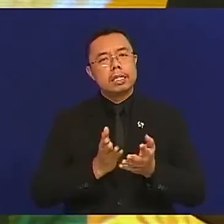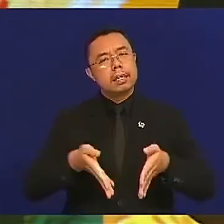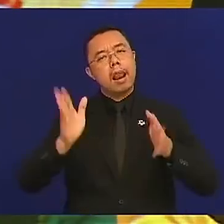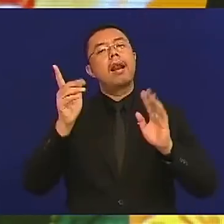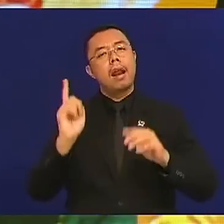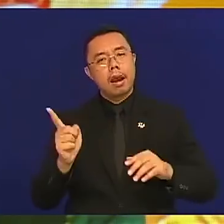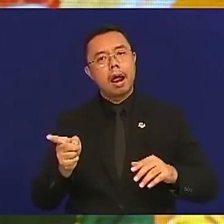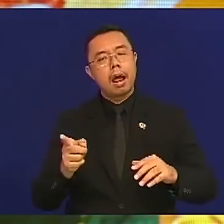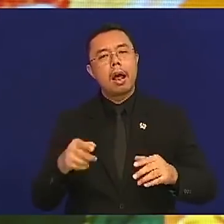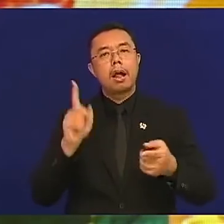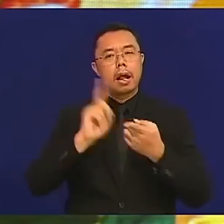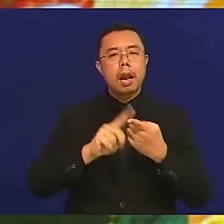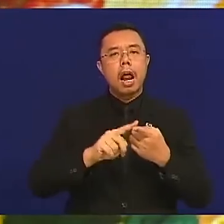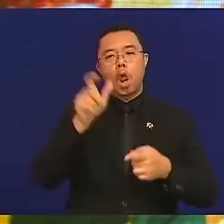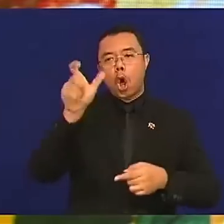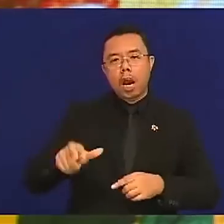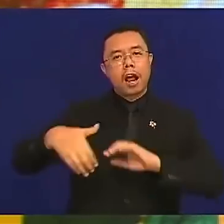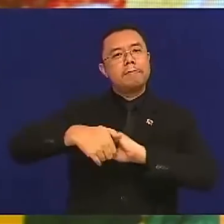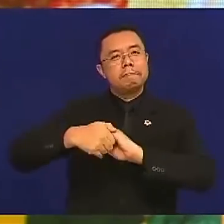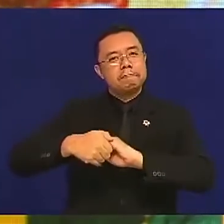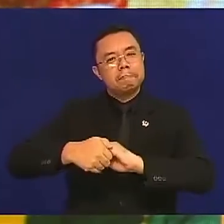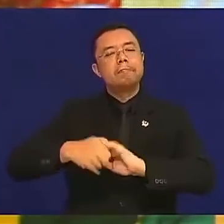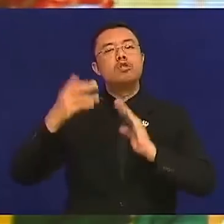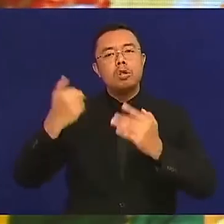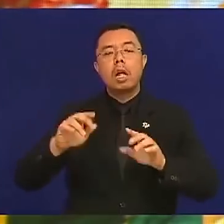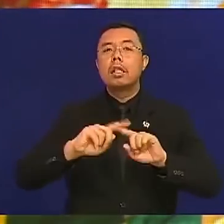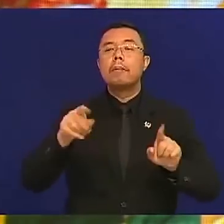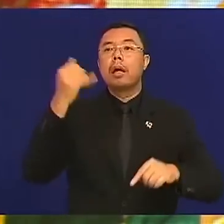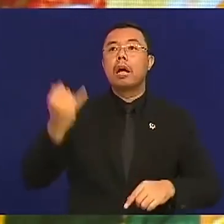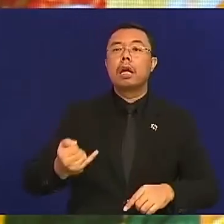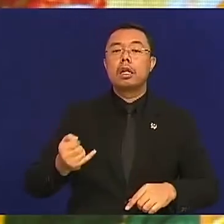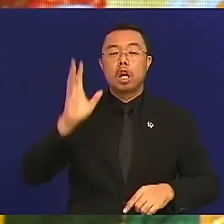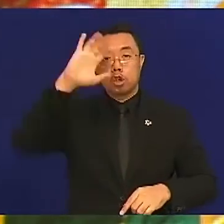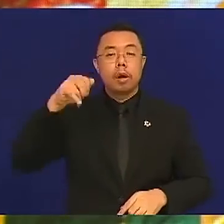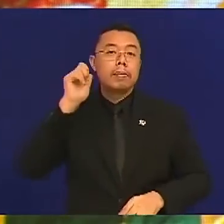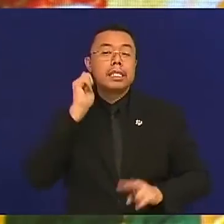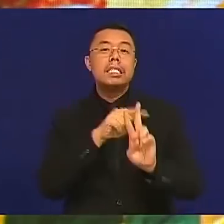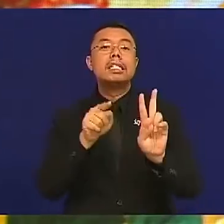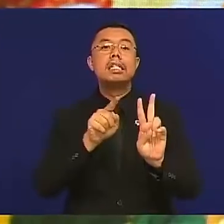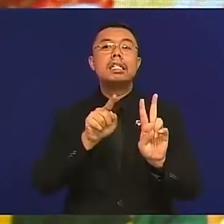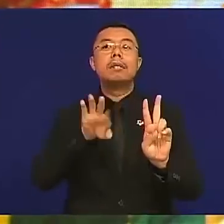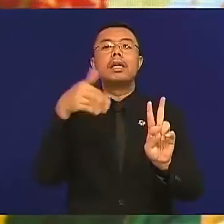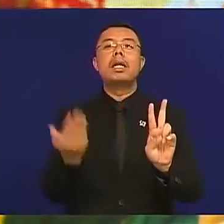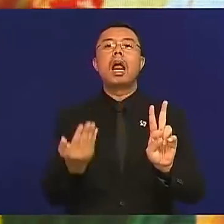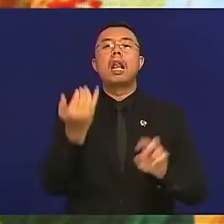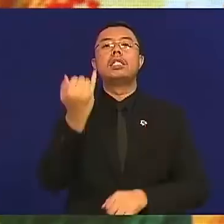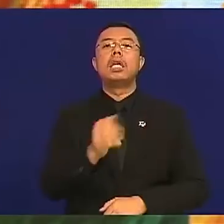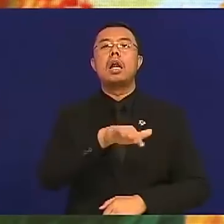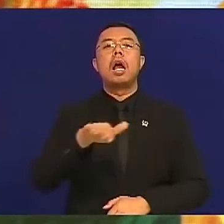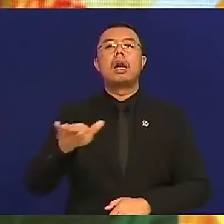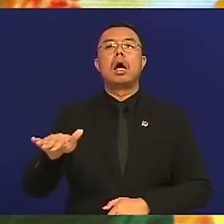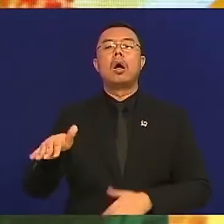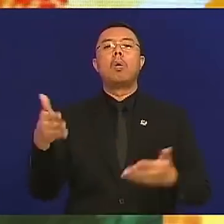ya. Kenalkan ke orang. Tapi akhirnya suami istri itu meninggal, tinggal anak-anaknya.